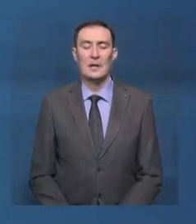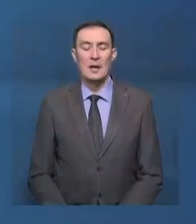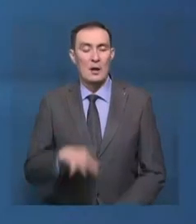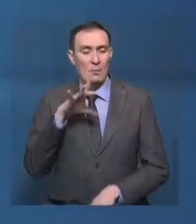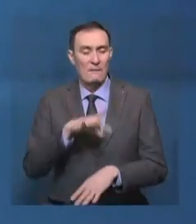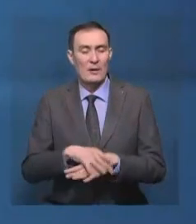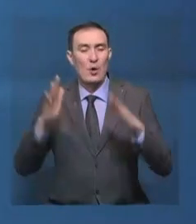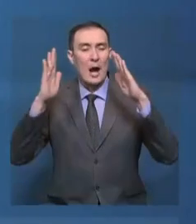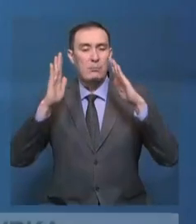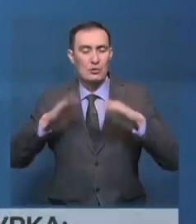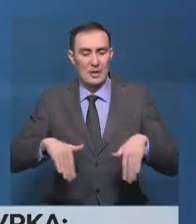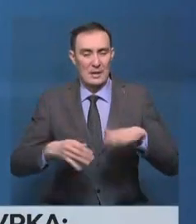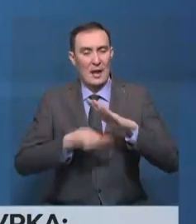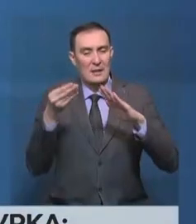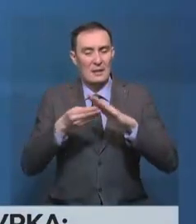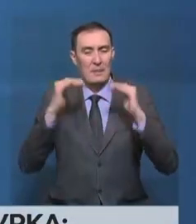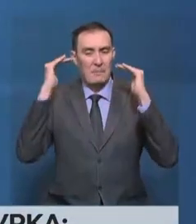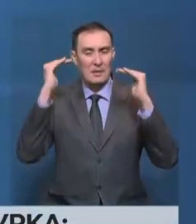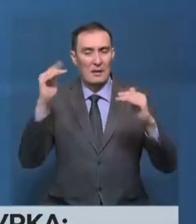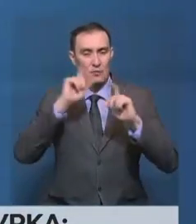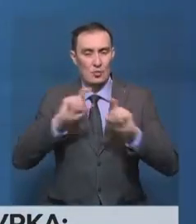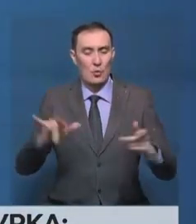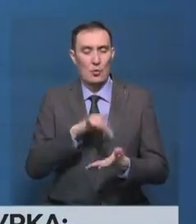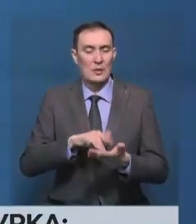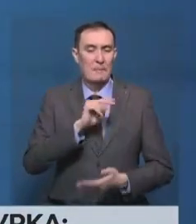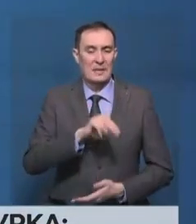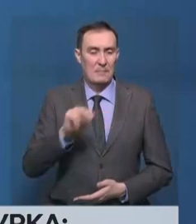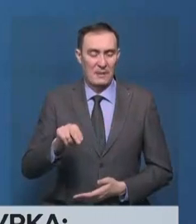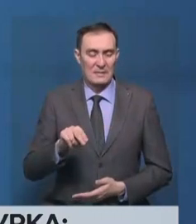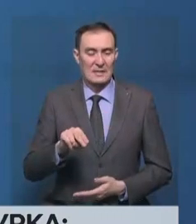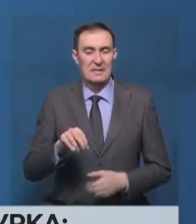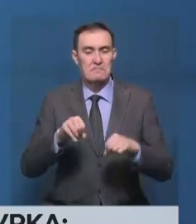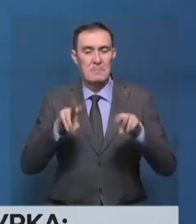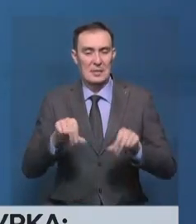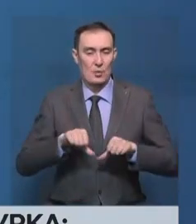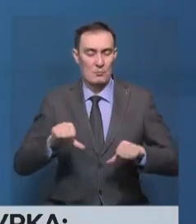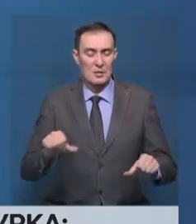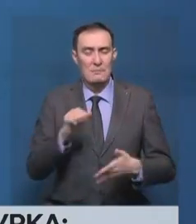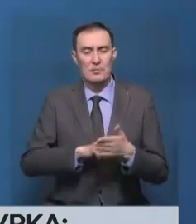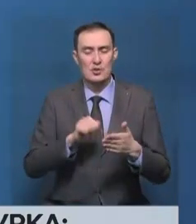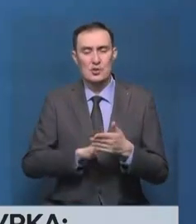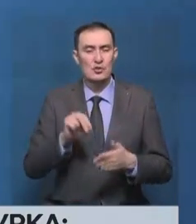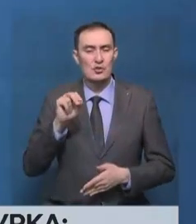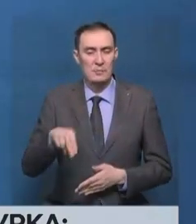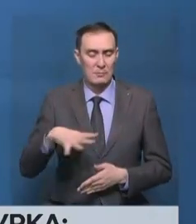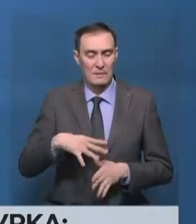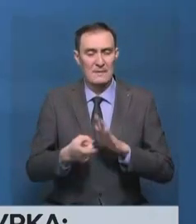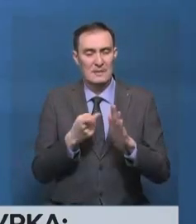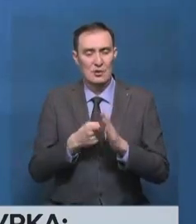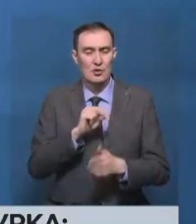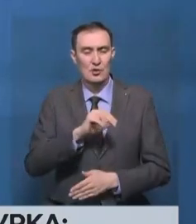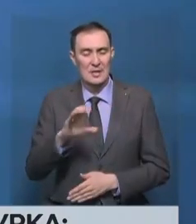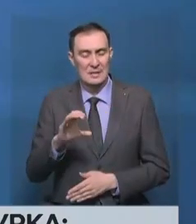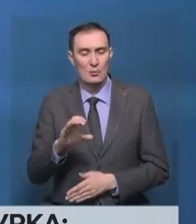По факту обрушения части отделки потолка в одной из школ Петропавловска создали спецкомиссию. Причину инцидента выясняют специалисты